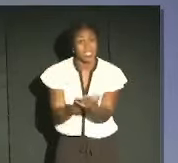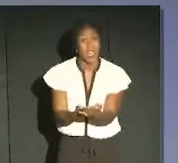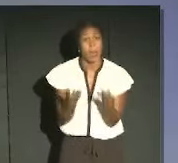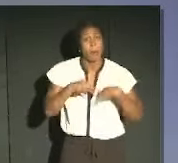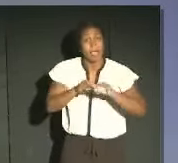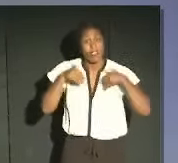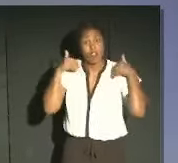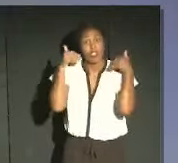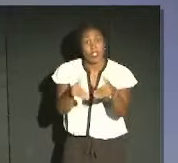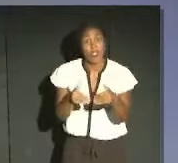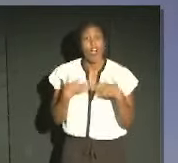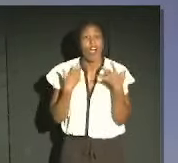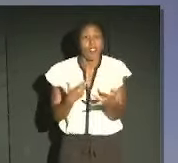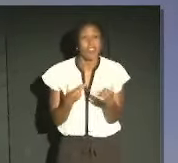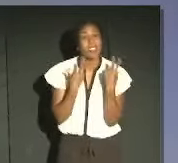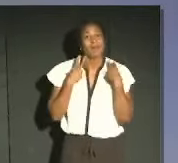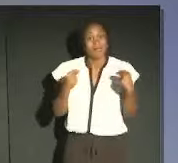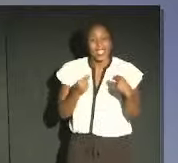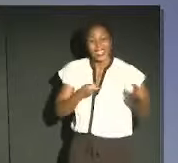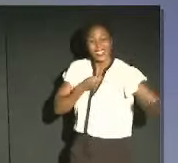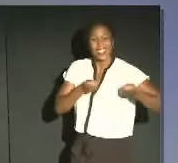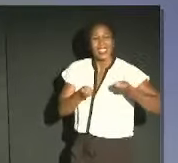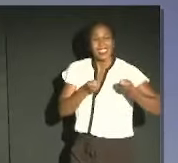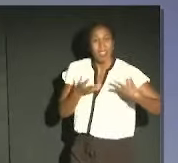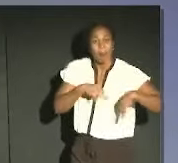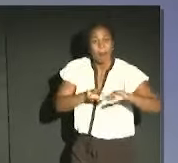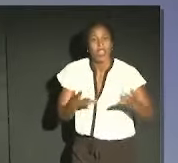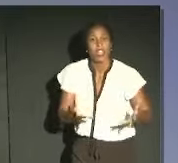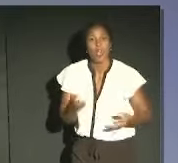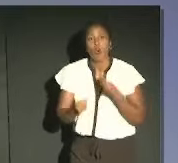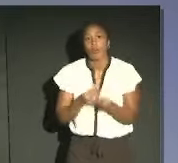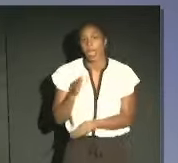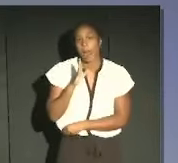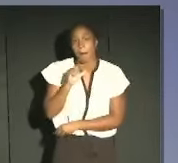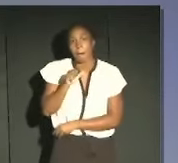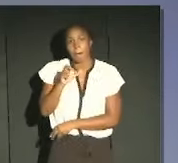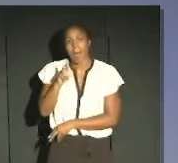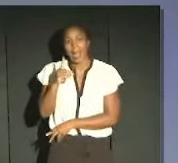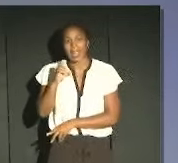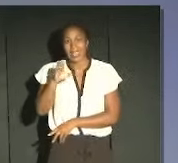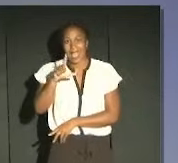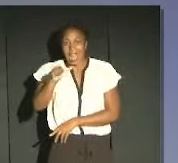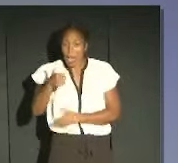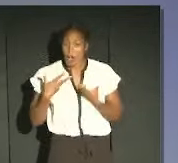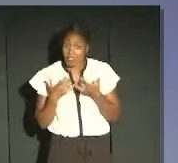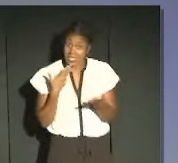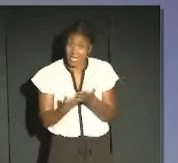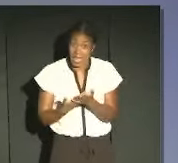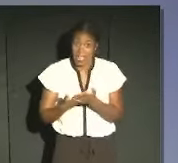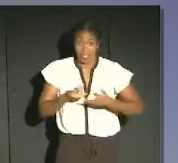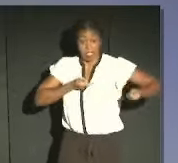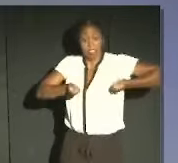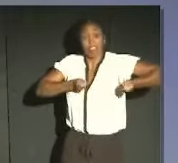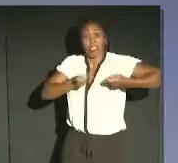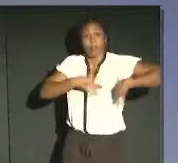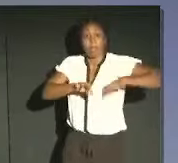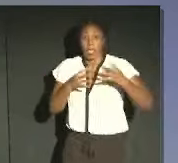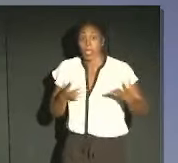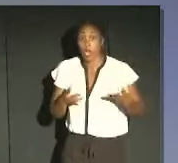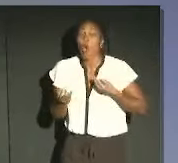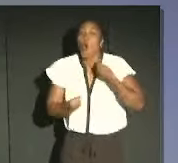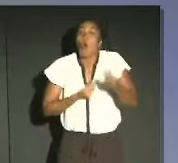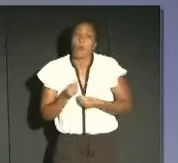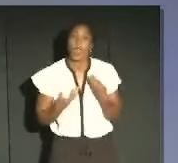pays à Marine Le Pen et à Jordane bardela ou alors avec l'Union Populaire sommes-nous prêts à préparer l'alternative